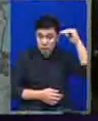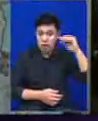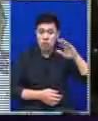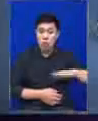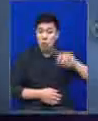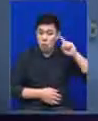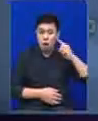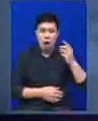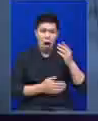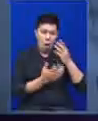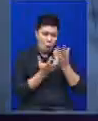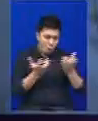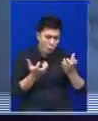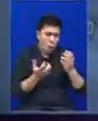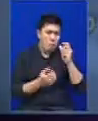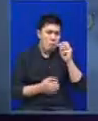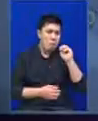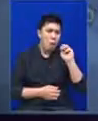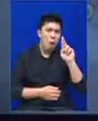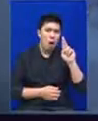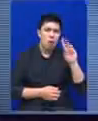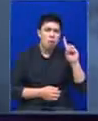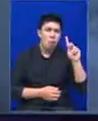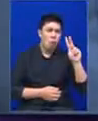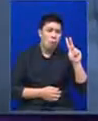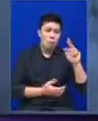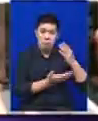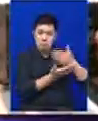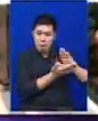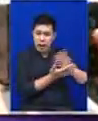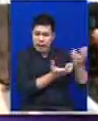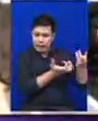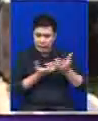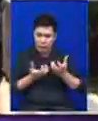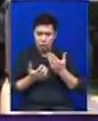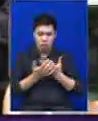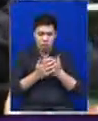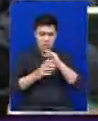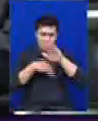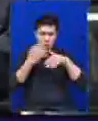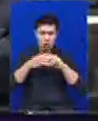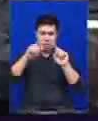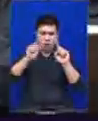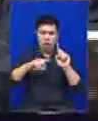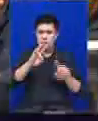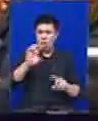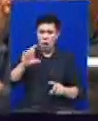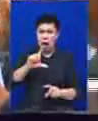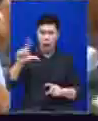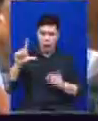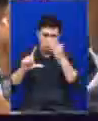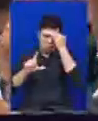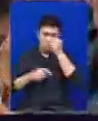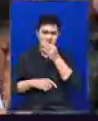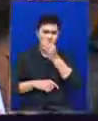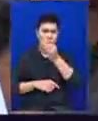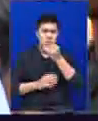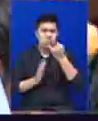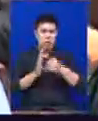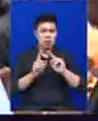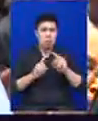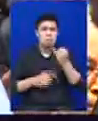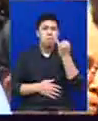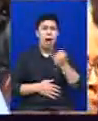เพื่อขอให้แบ่งมรดกและกำจัดไม่ให้รับมรดกจำนวน 1,700ล้านบาทในข้อหาแจ้งความเท็จแต่ว่าแพ้